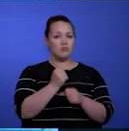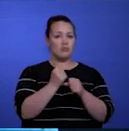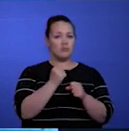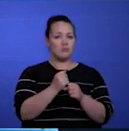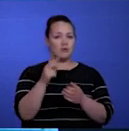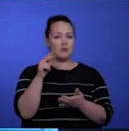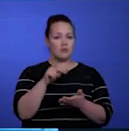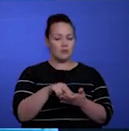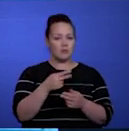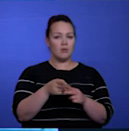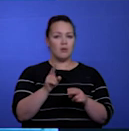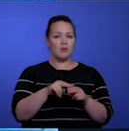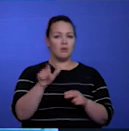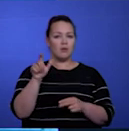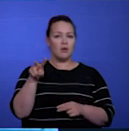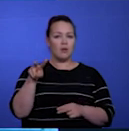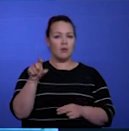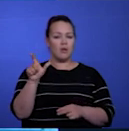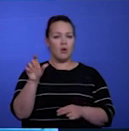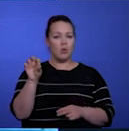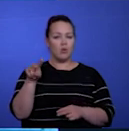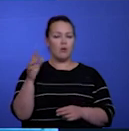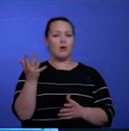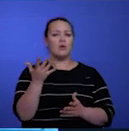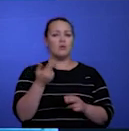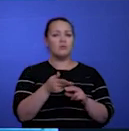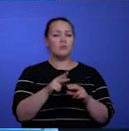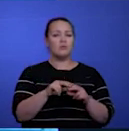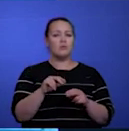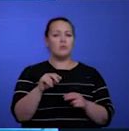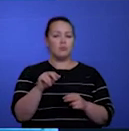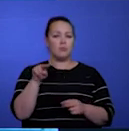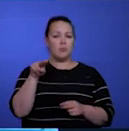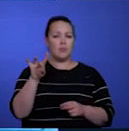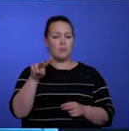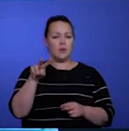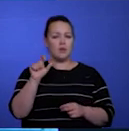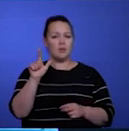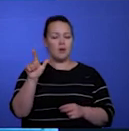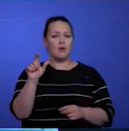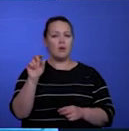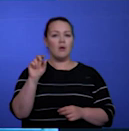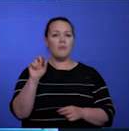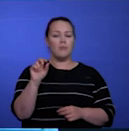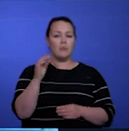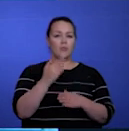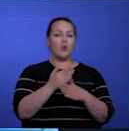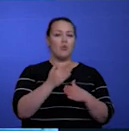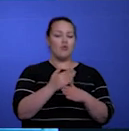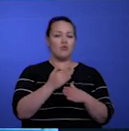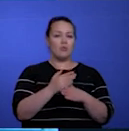стал это глагол каким могучим это прилагательное чем кем помощником